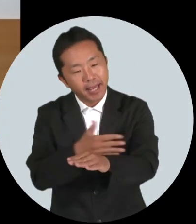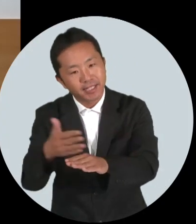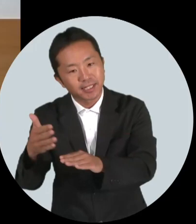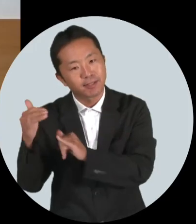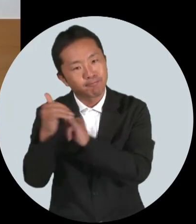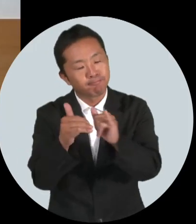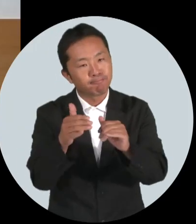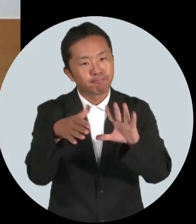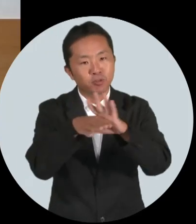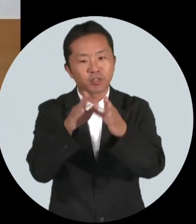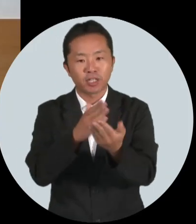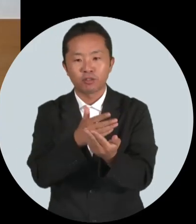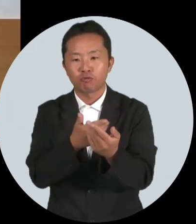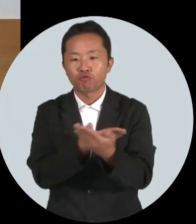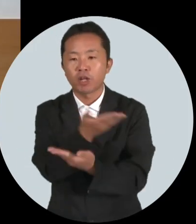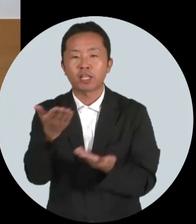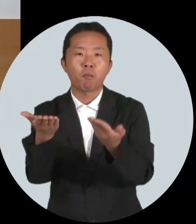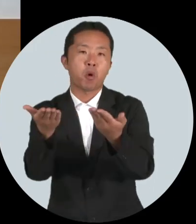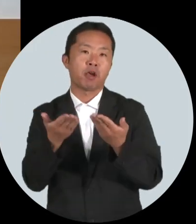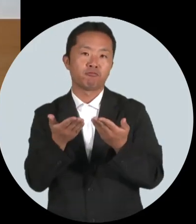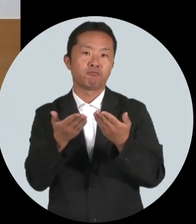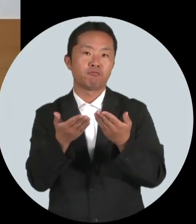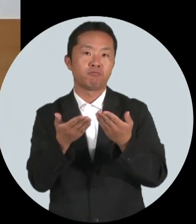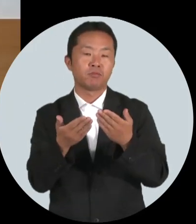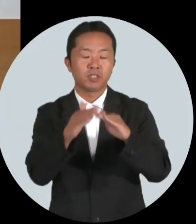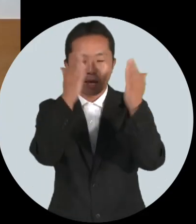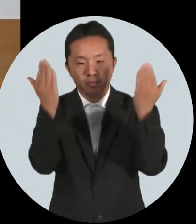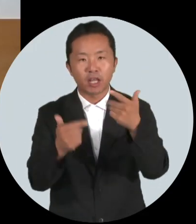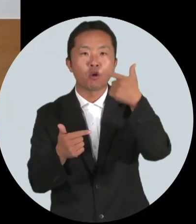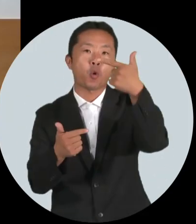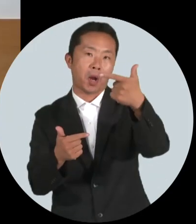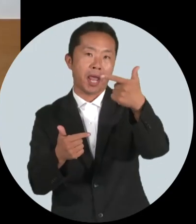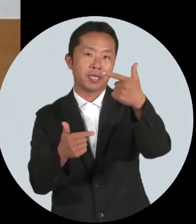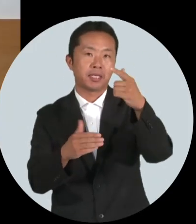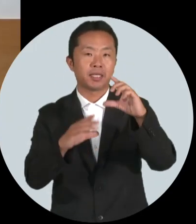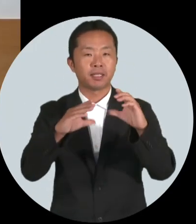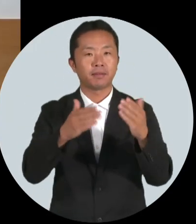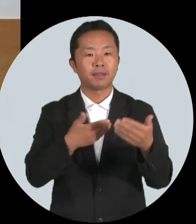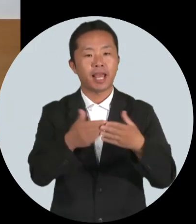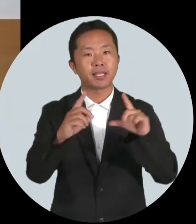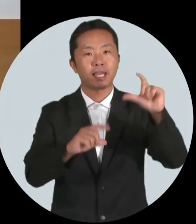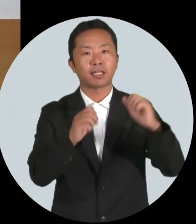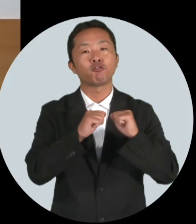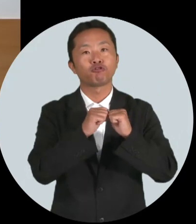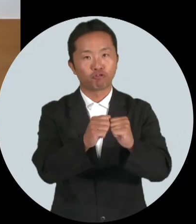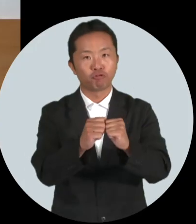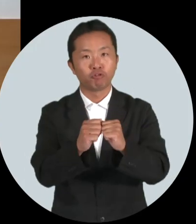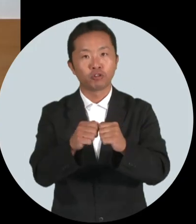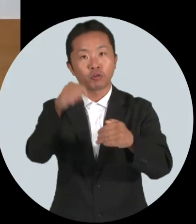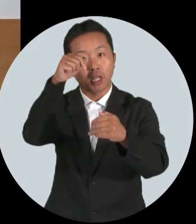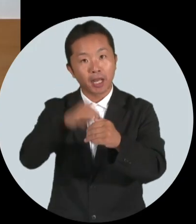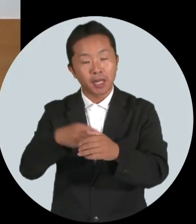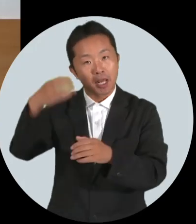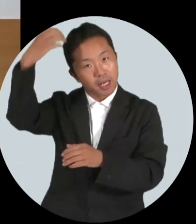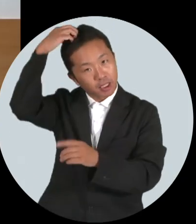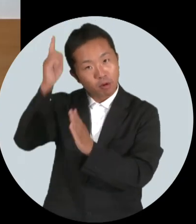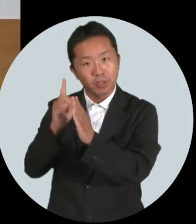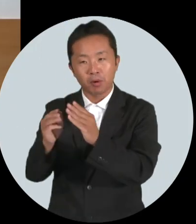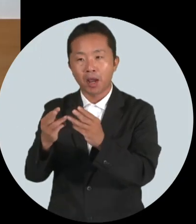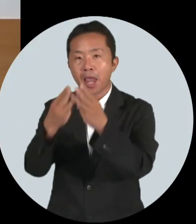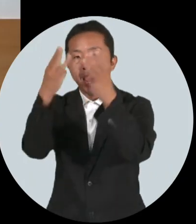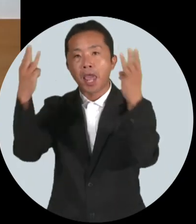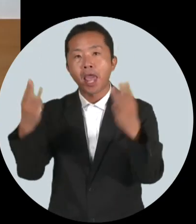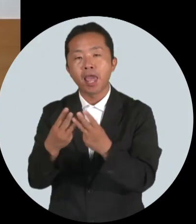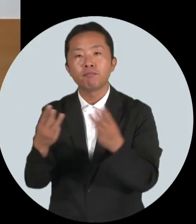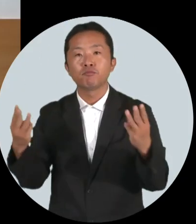6回の体験型婚活イベントを開催いたします。このうち清水寺縁結びの集いと旅婚院天の橋立